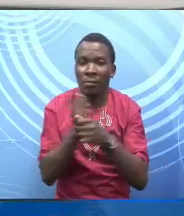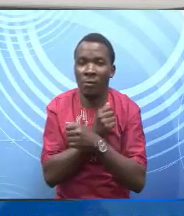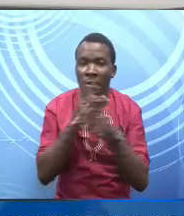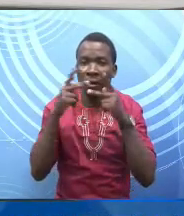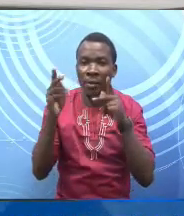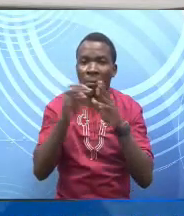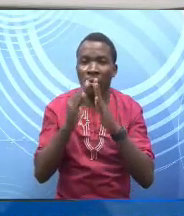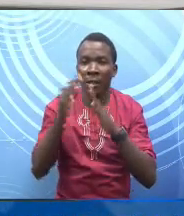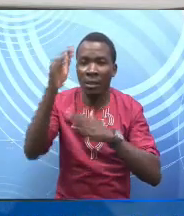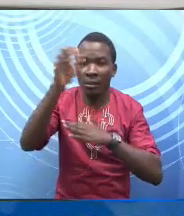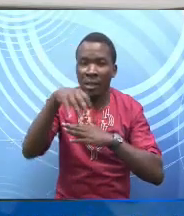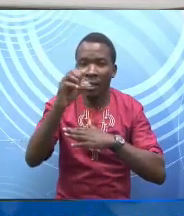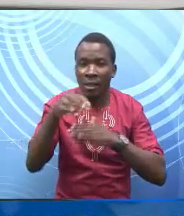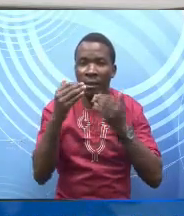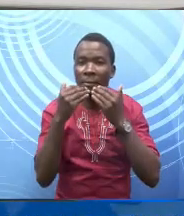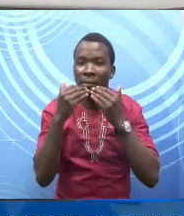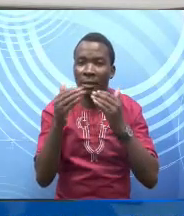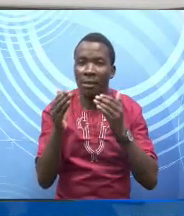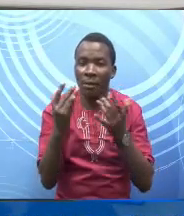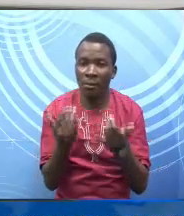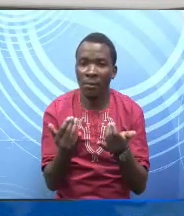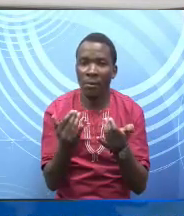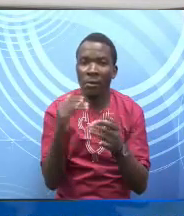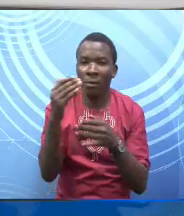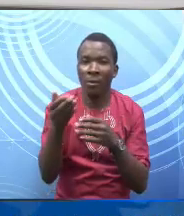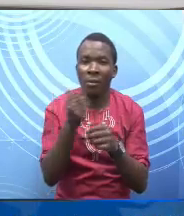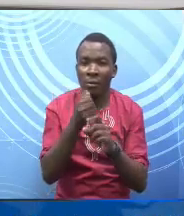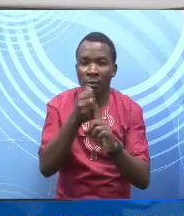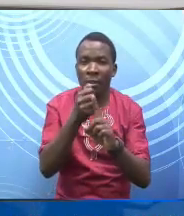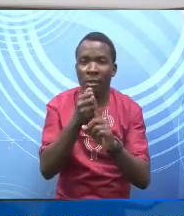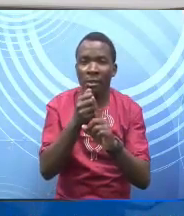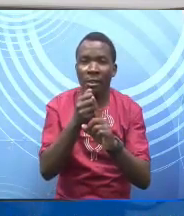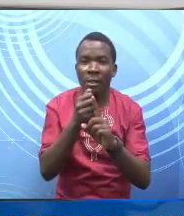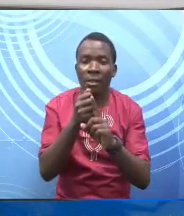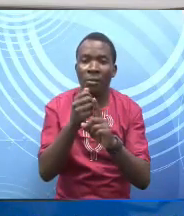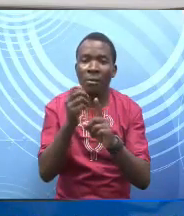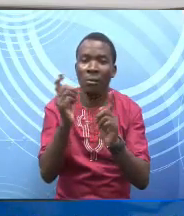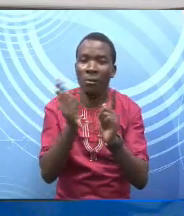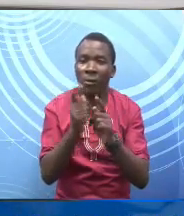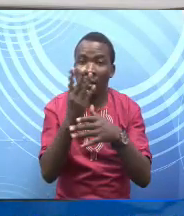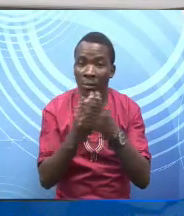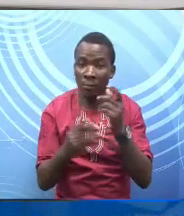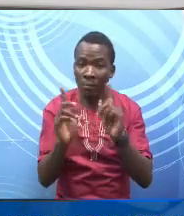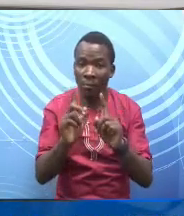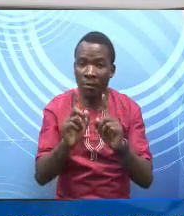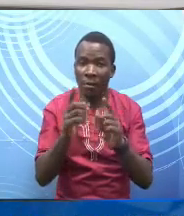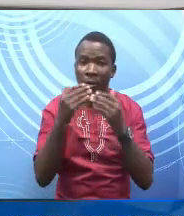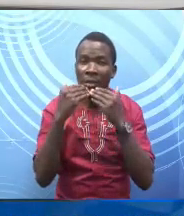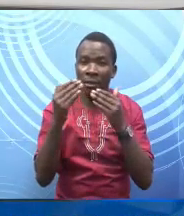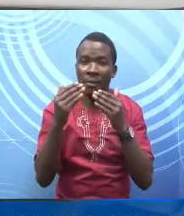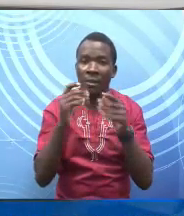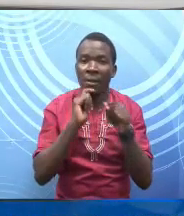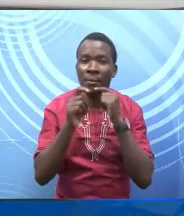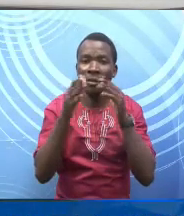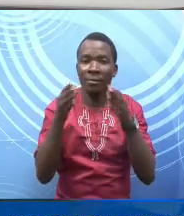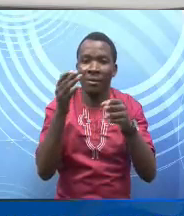mujyi wa Kigali barashima ko kuri ubu ngo nyuma y'ubuvugizi bakorewe kuri ubu batagihura n'igihombo, aho bashimira